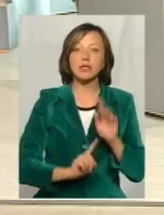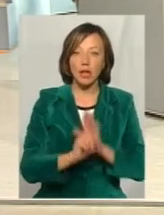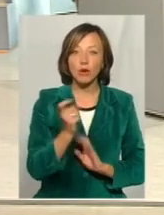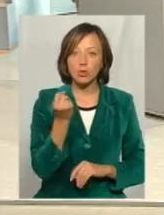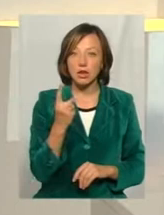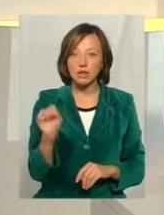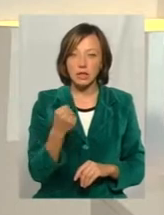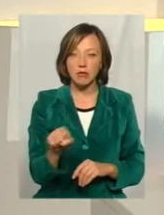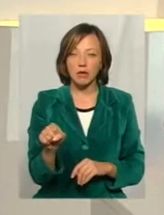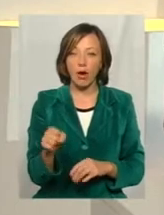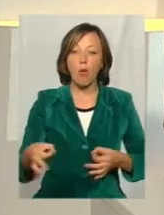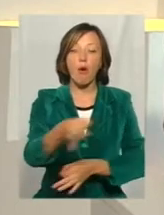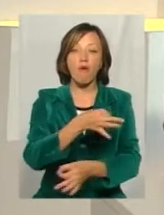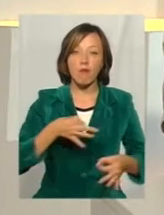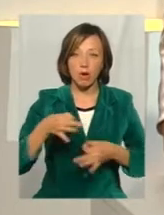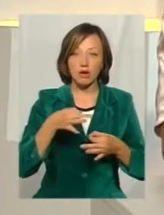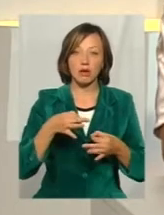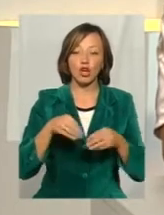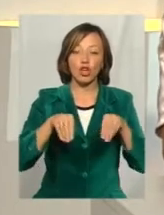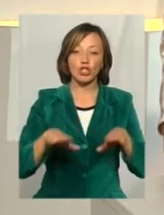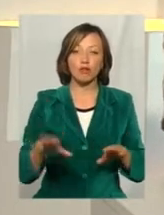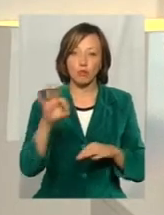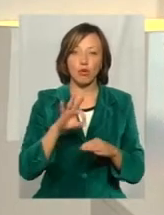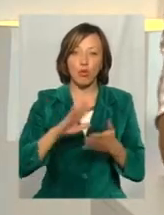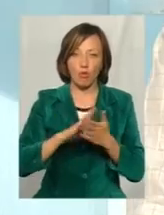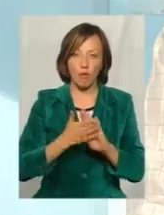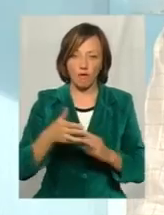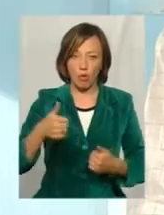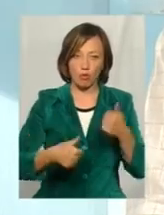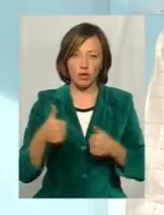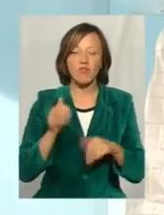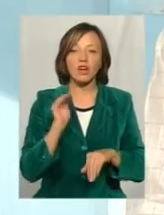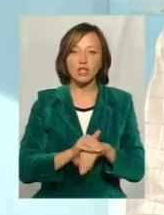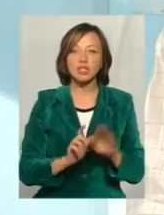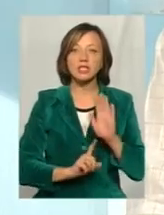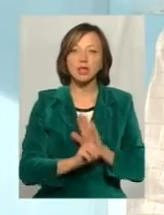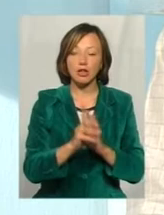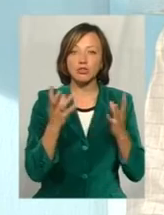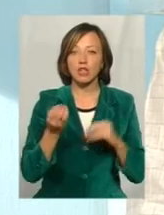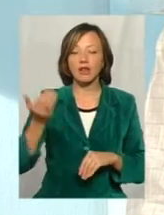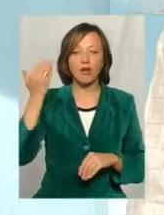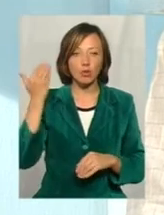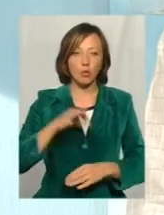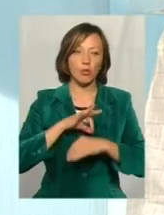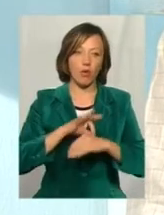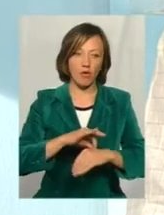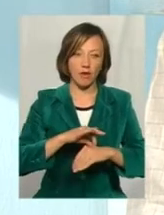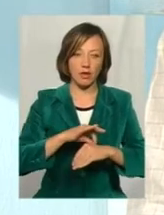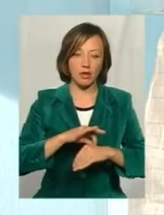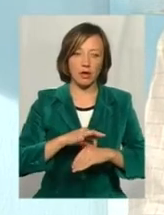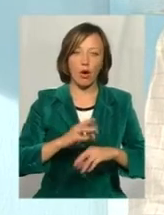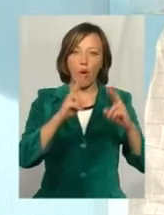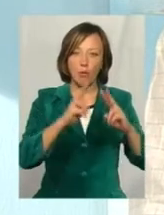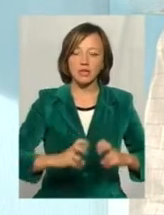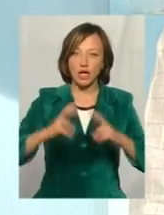11 серпня, обговорення самого рішення по конкурсу. Ну, фактично, старт ми задали ще давно. Ми провели